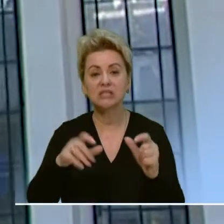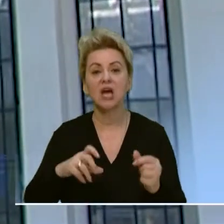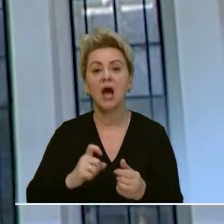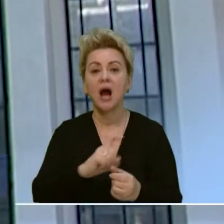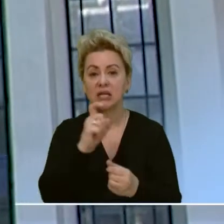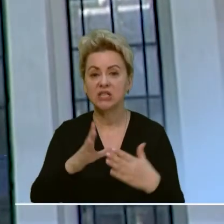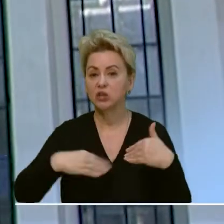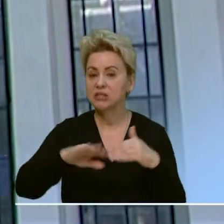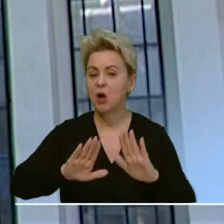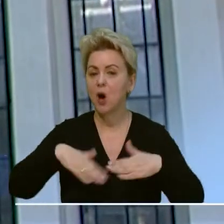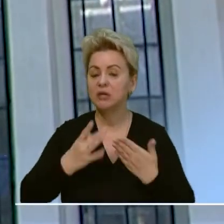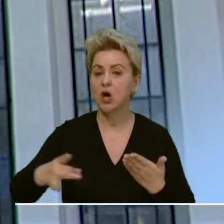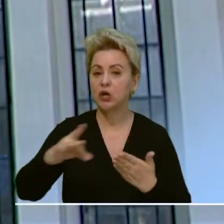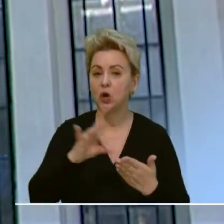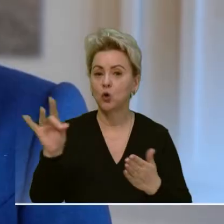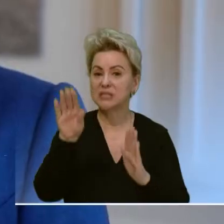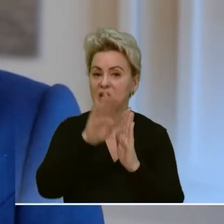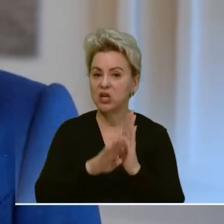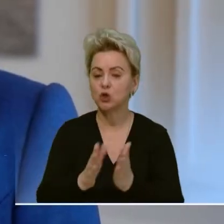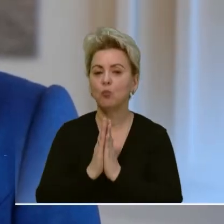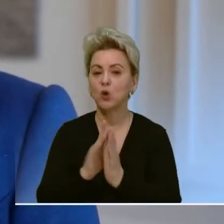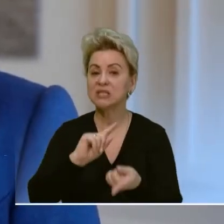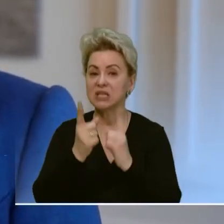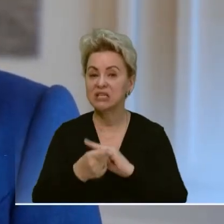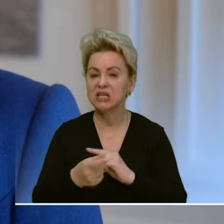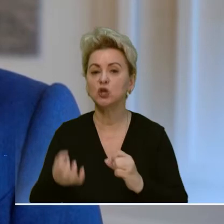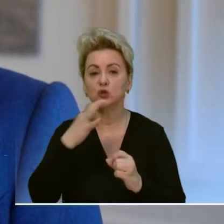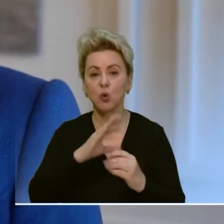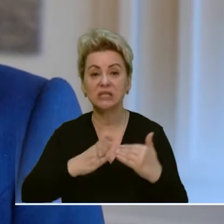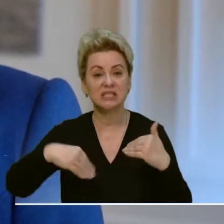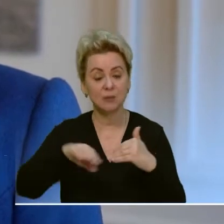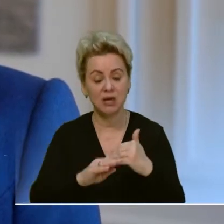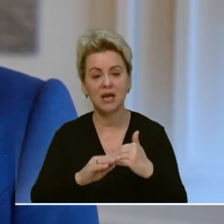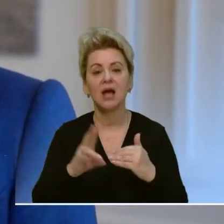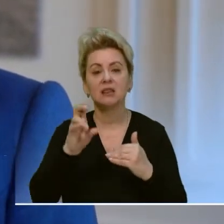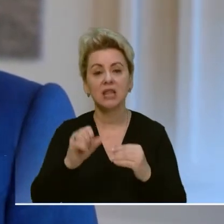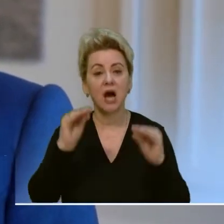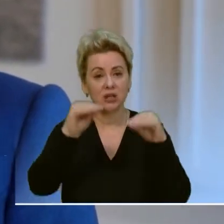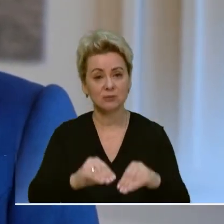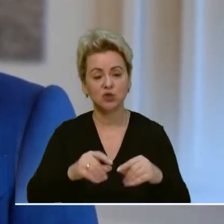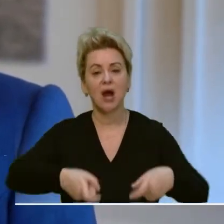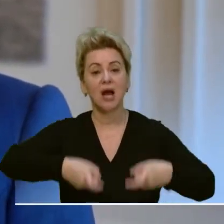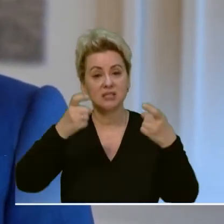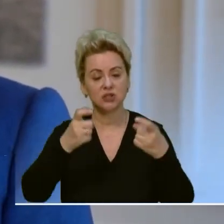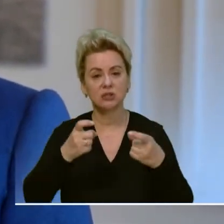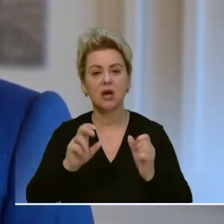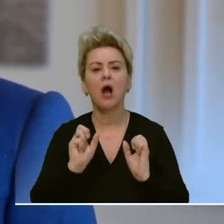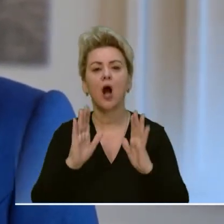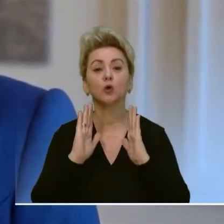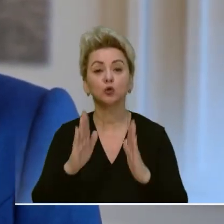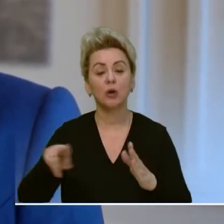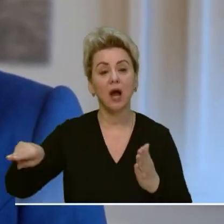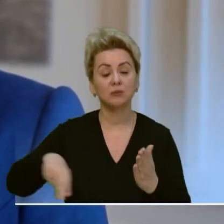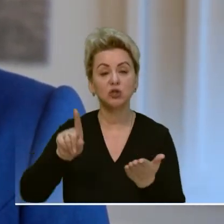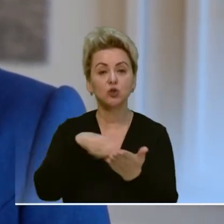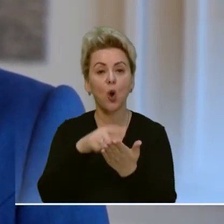собственники участка обратились в региональный Росреестр с просьбой изменить вид использования земельным участком на размещение гостиниц. В этом году, как только